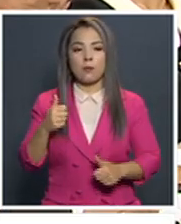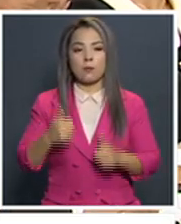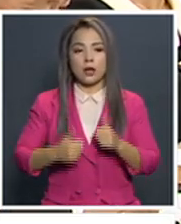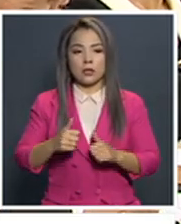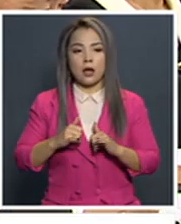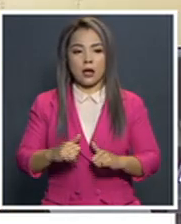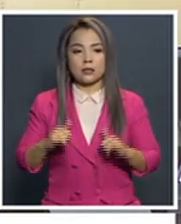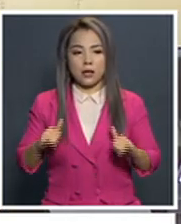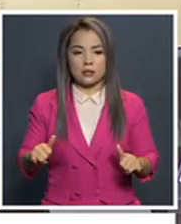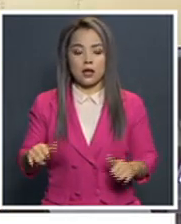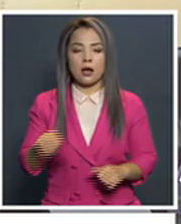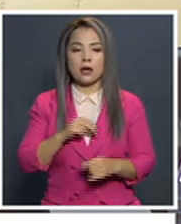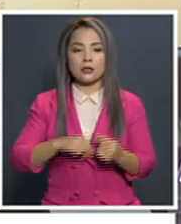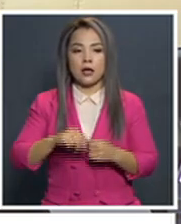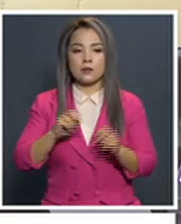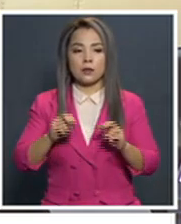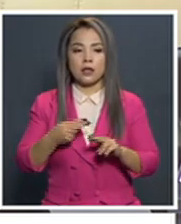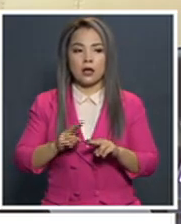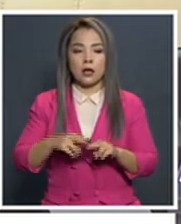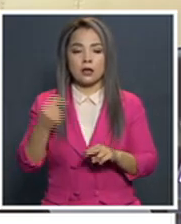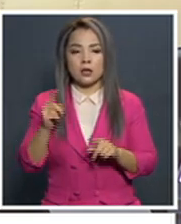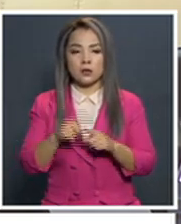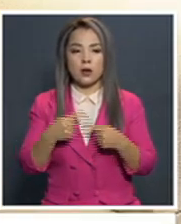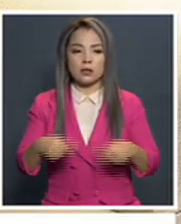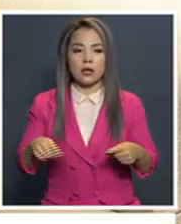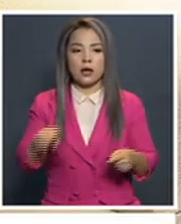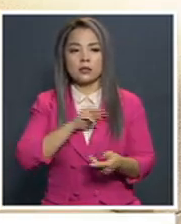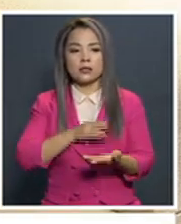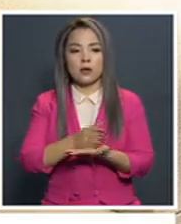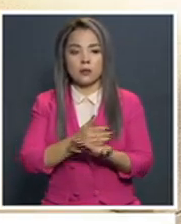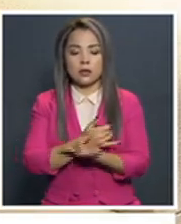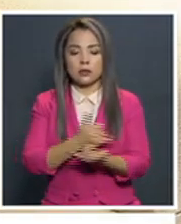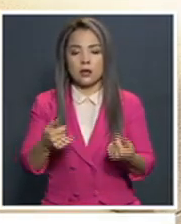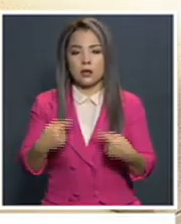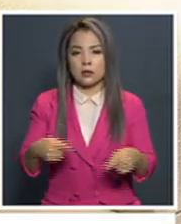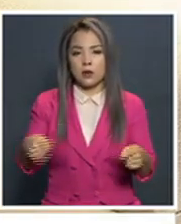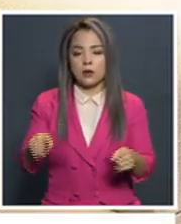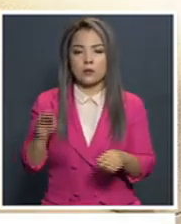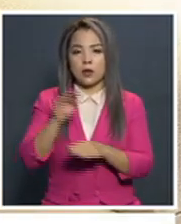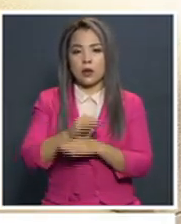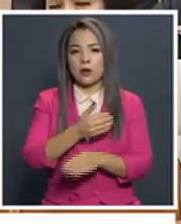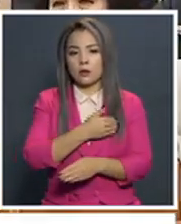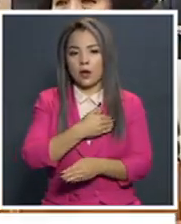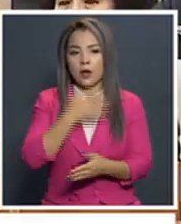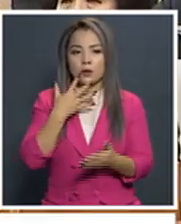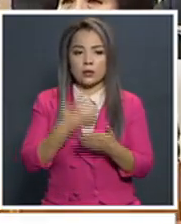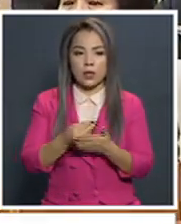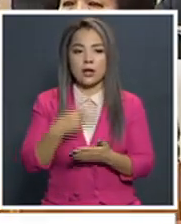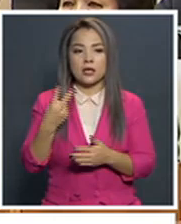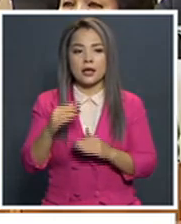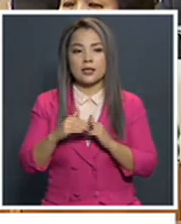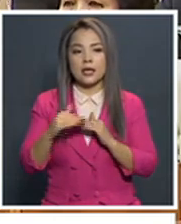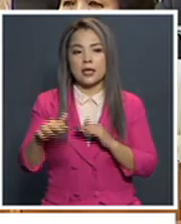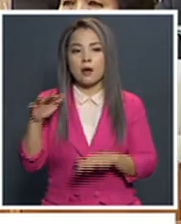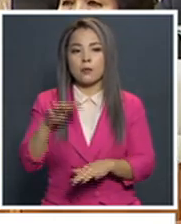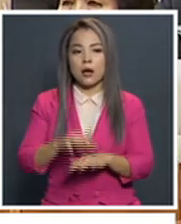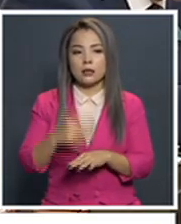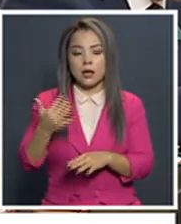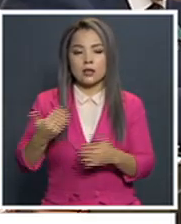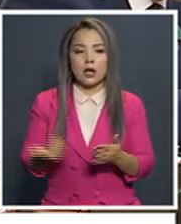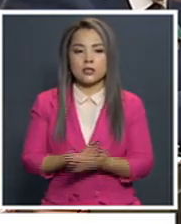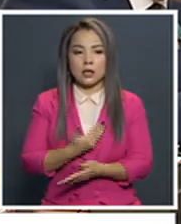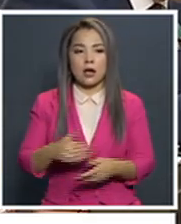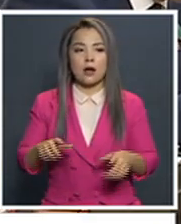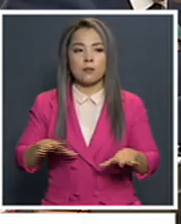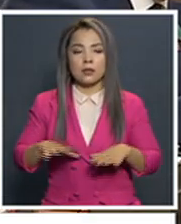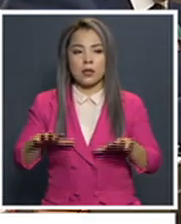артып, қаржы ұйымдары тиімді қызмет түрлерін көбейтеді деген сөз. Бас банкирдің сөзінше, біздің екінші деңгейлі банк жаңа нарыққа